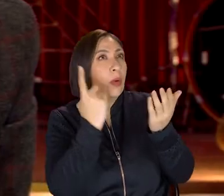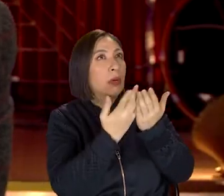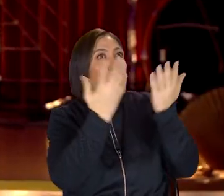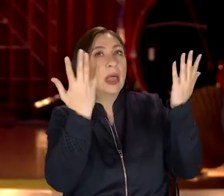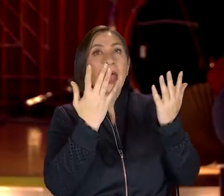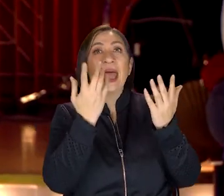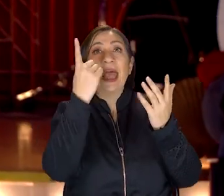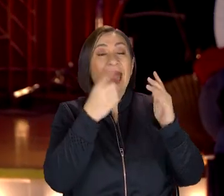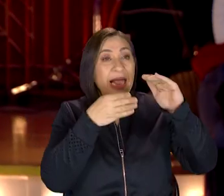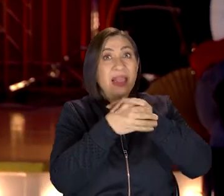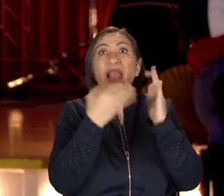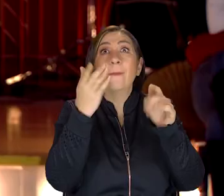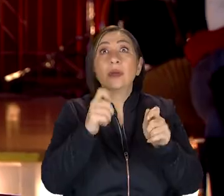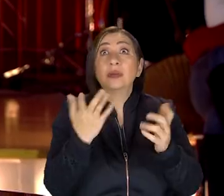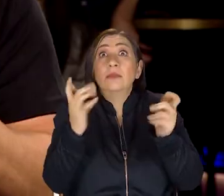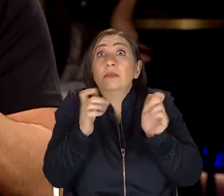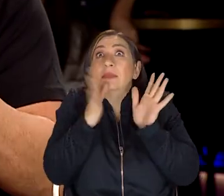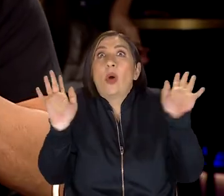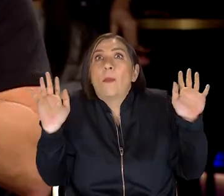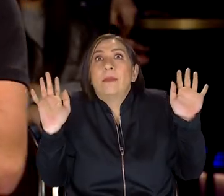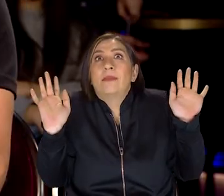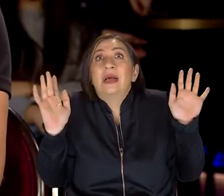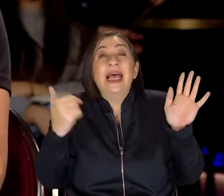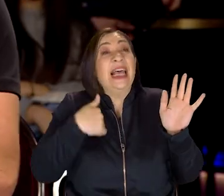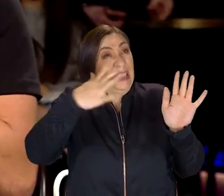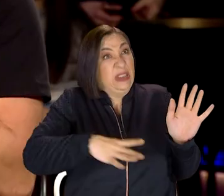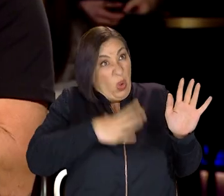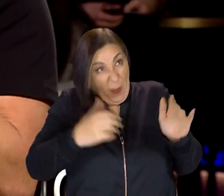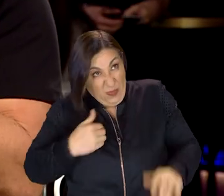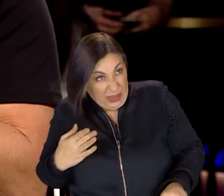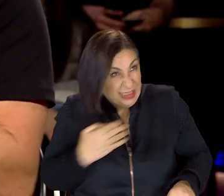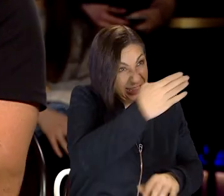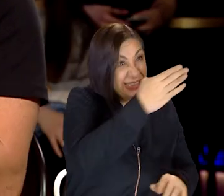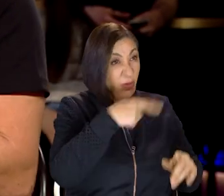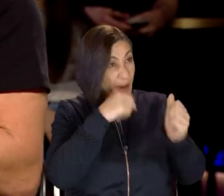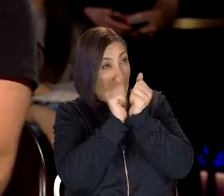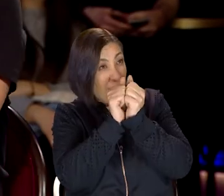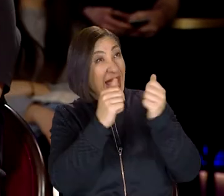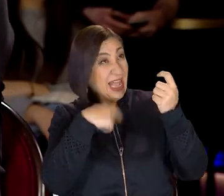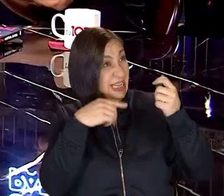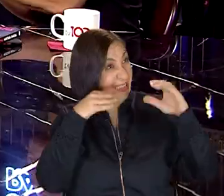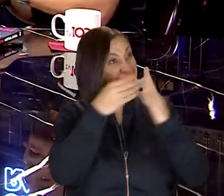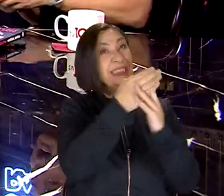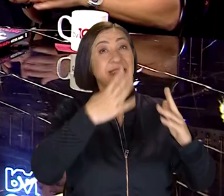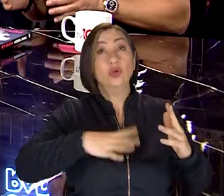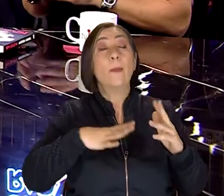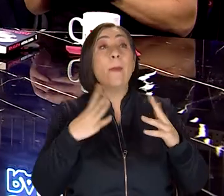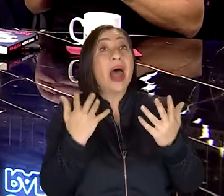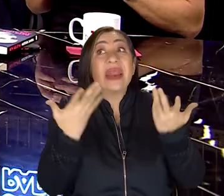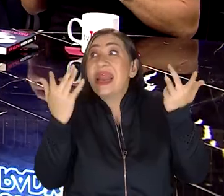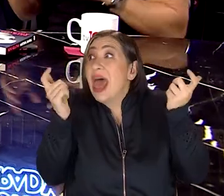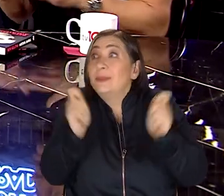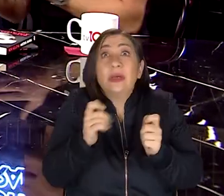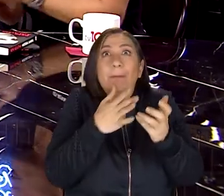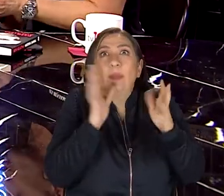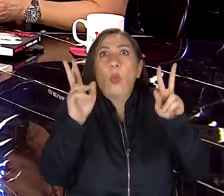yapacaksın ilk girdiğinde stüdyoda, ne yapacaksın? Abi hiçbir fikrim yok. Yani niyetim var, hani onların arasında bir müzisyen olarak varlık gösterme niyetim var ama